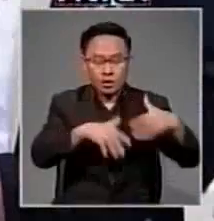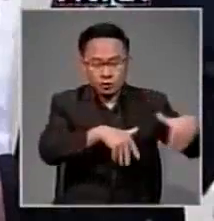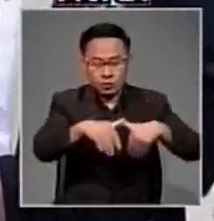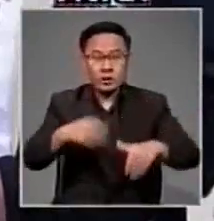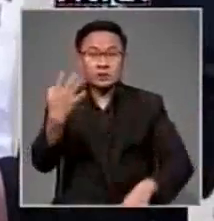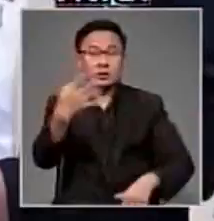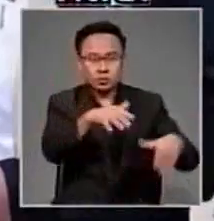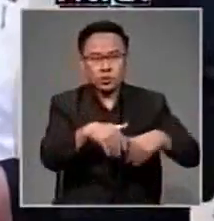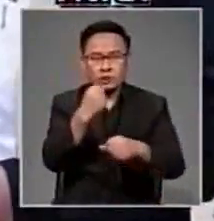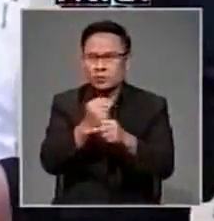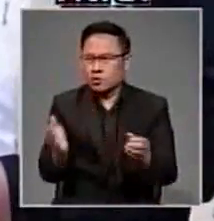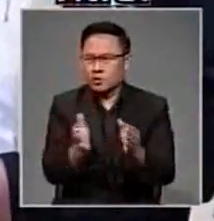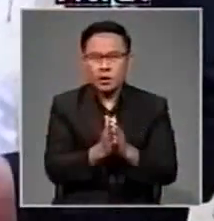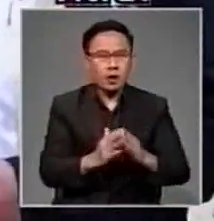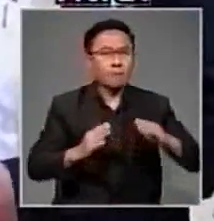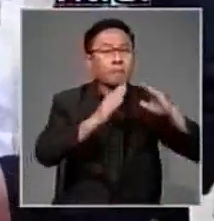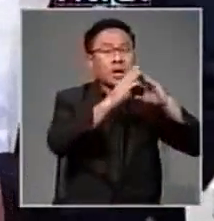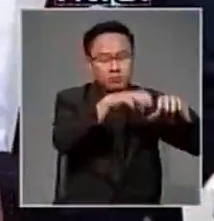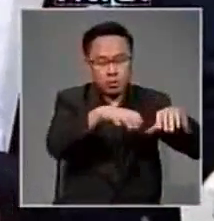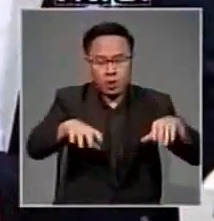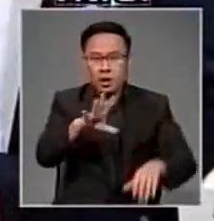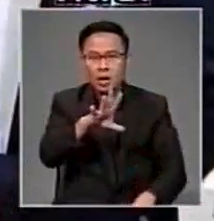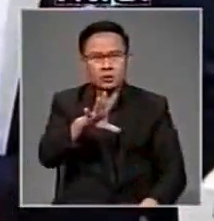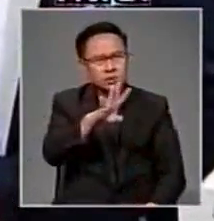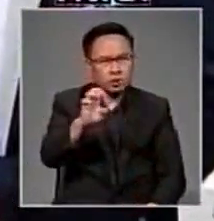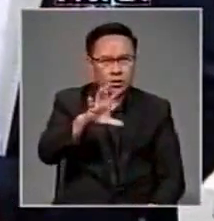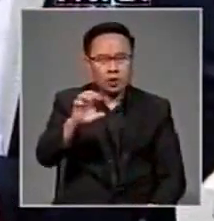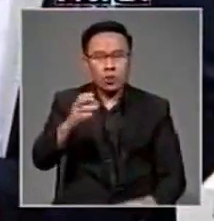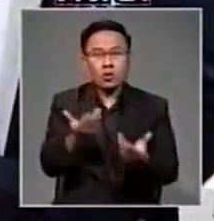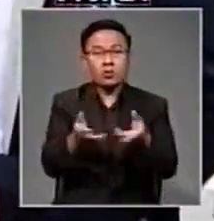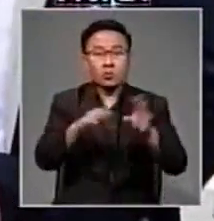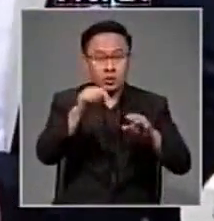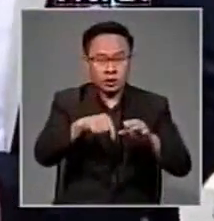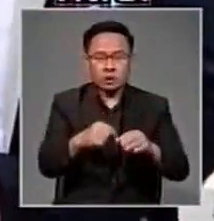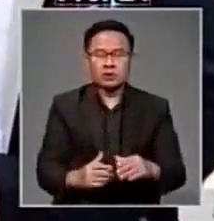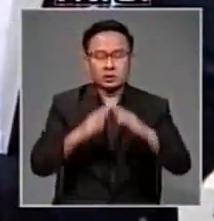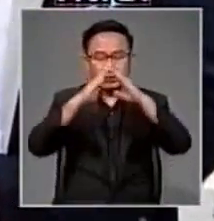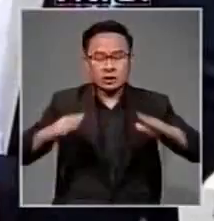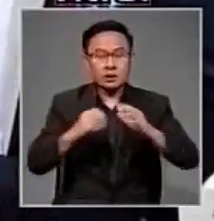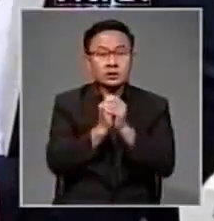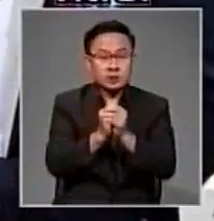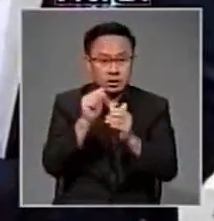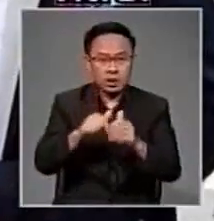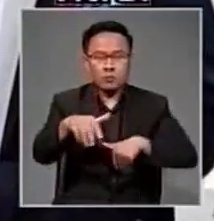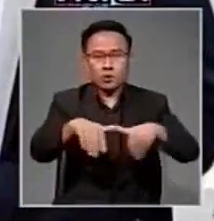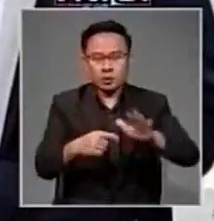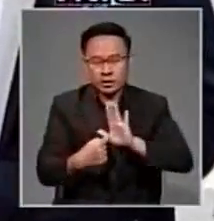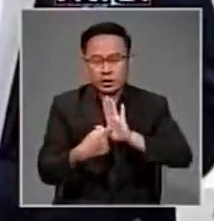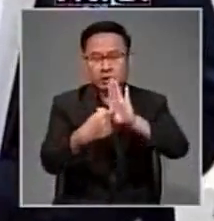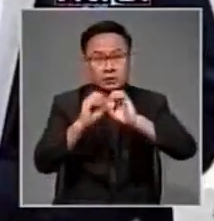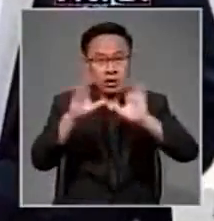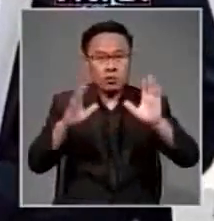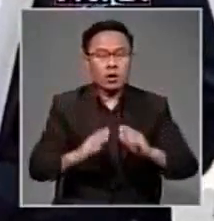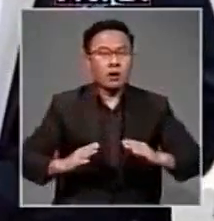นอื่นๆอย่างไรบ้าง จุดที่เสร็จในวันนี้นะครับ4-5ชุมชนเนี่ยจำนวน400-500 คนเนี่ยแล้วก็ที่ชุมชนส